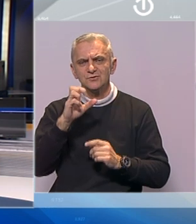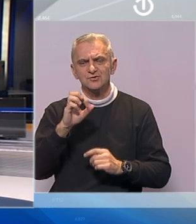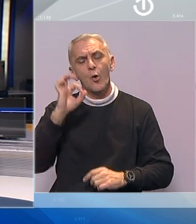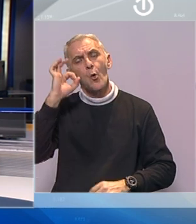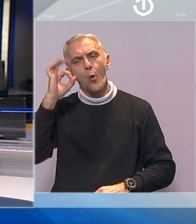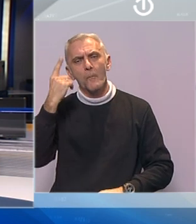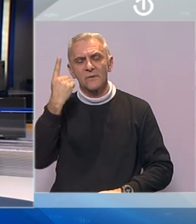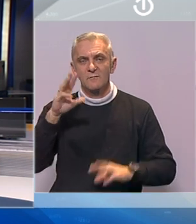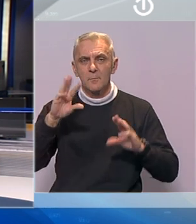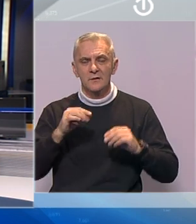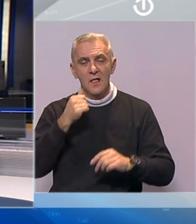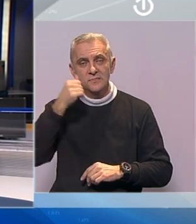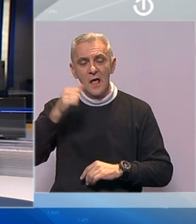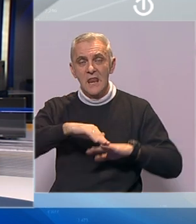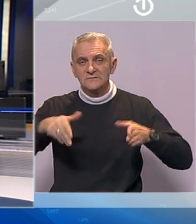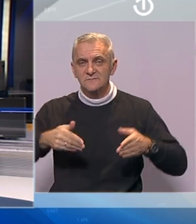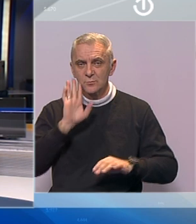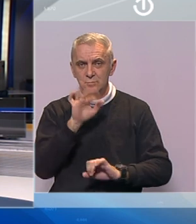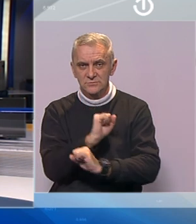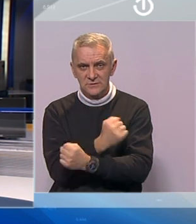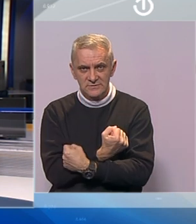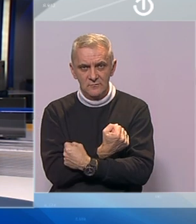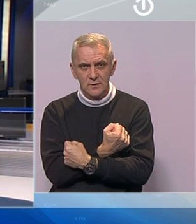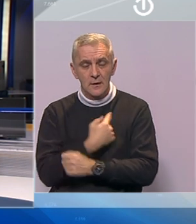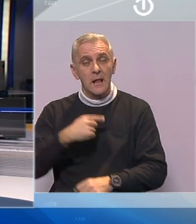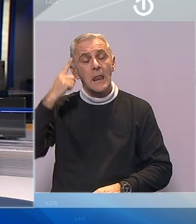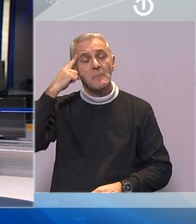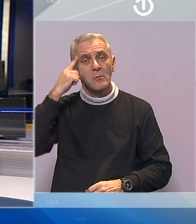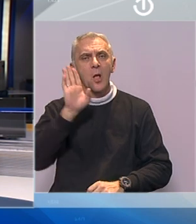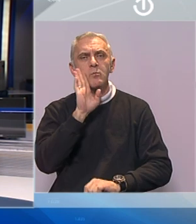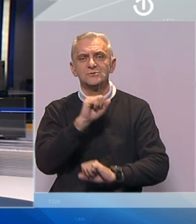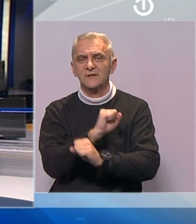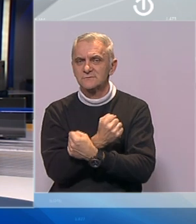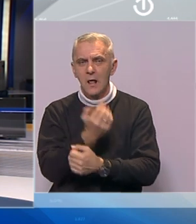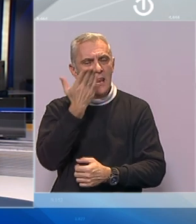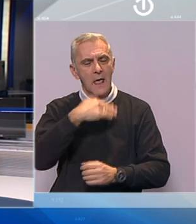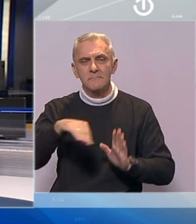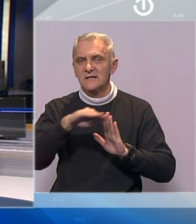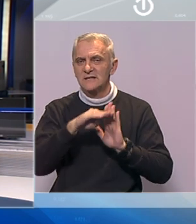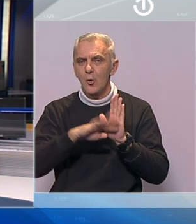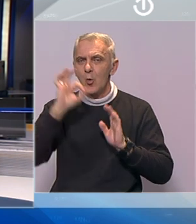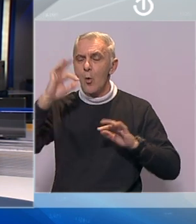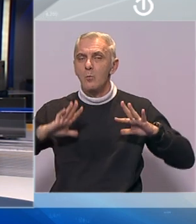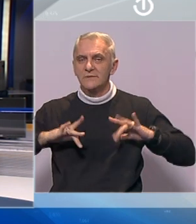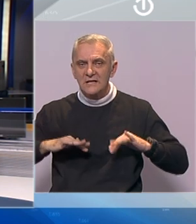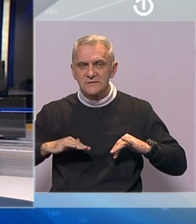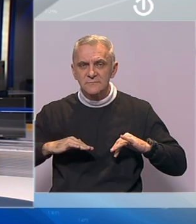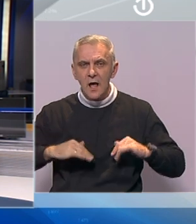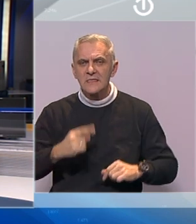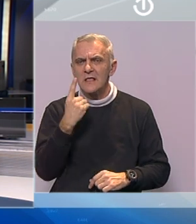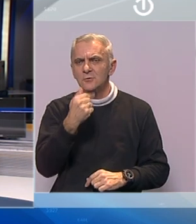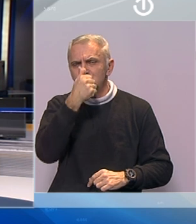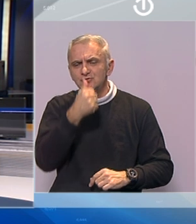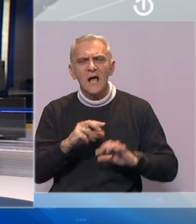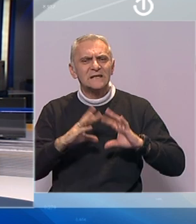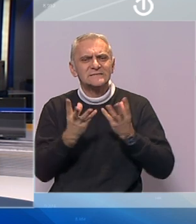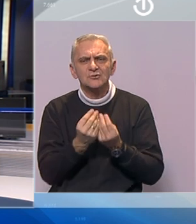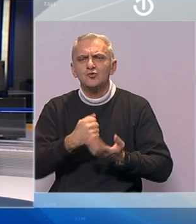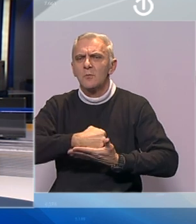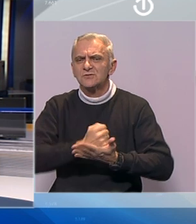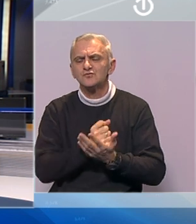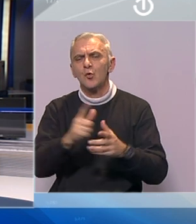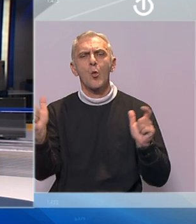martu, danu nezavisnosti Bosne i Hercegovine. Napominje da Bosna i Hercegovina nema zakon o praznicima, a jedino što se